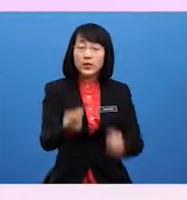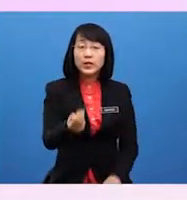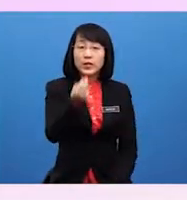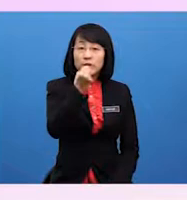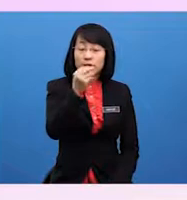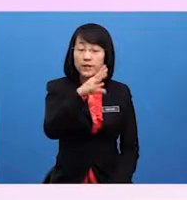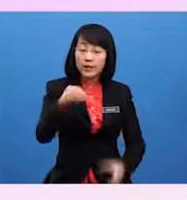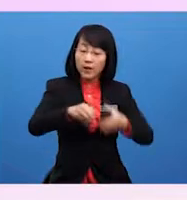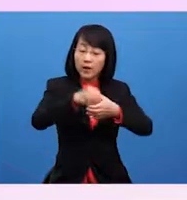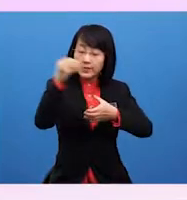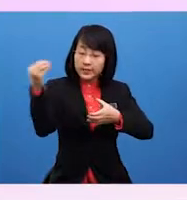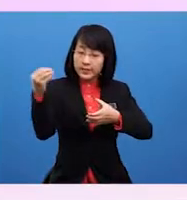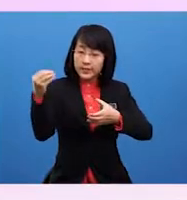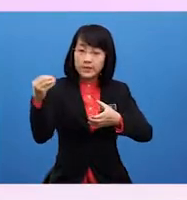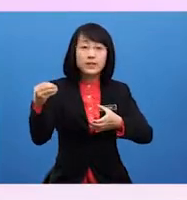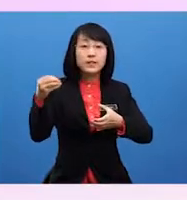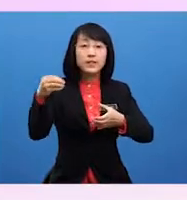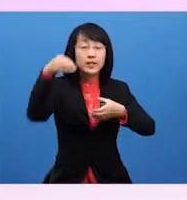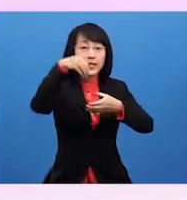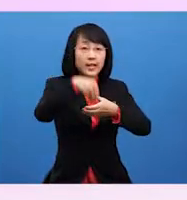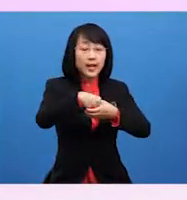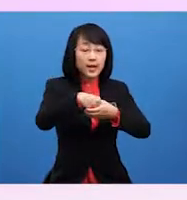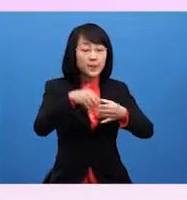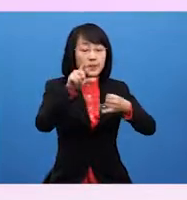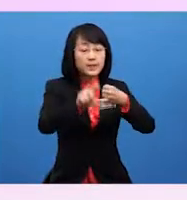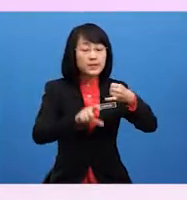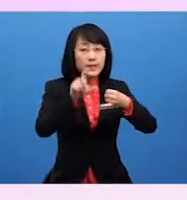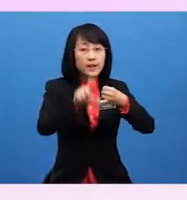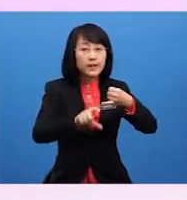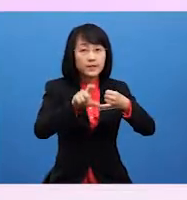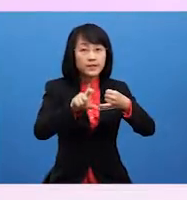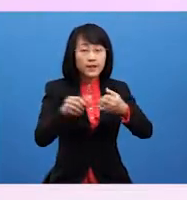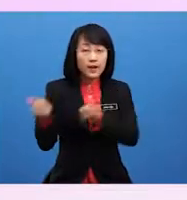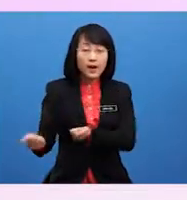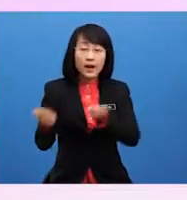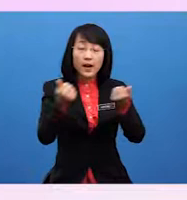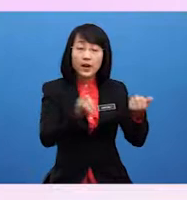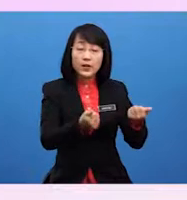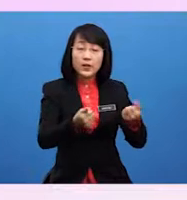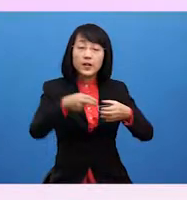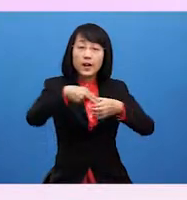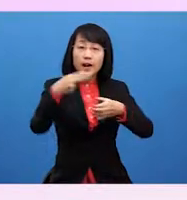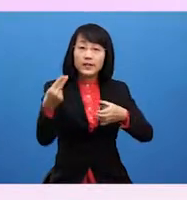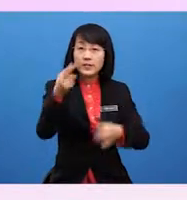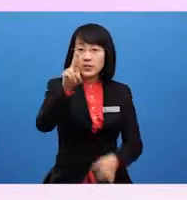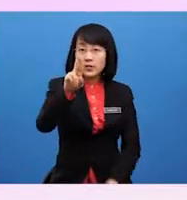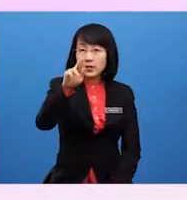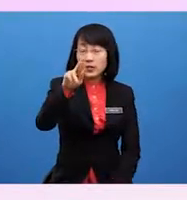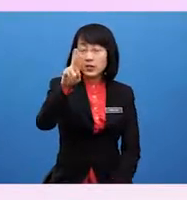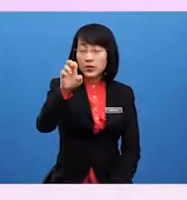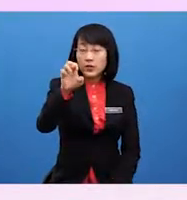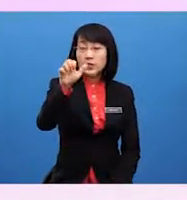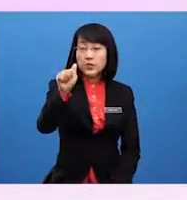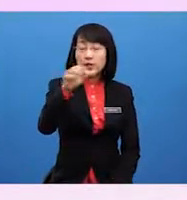ke dalam sel. Ia mengangkut hasil perkumuhan seperti urea dan garam